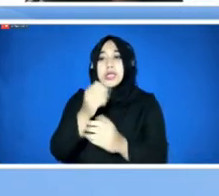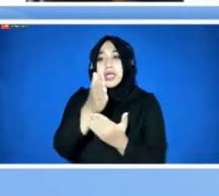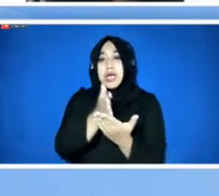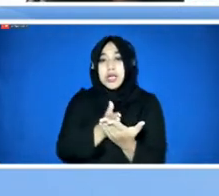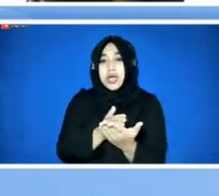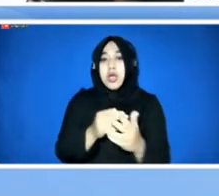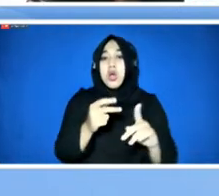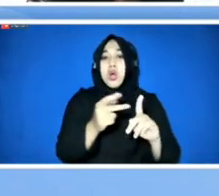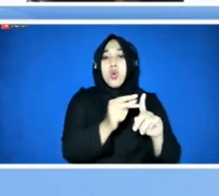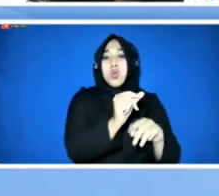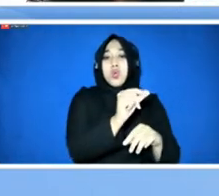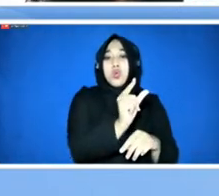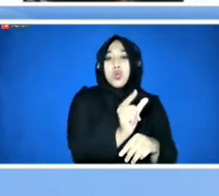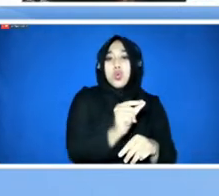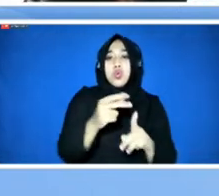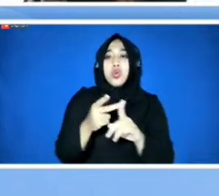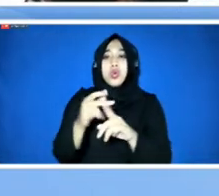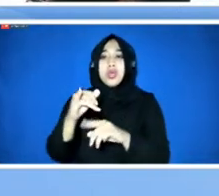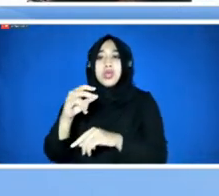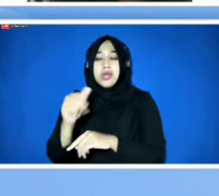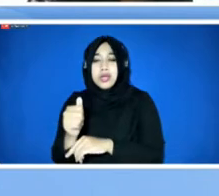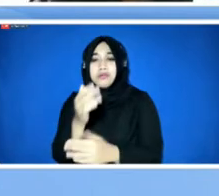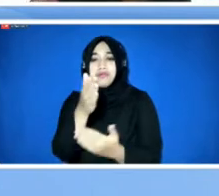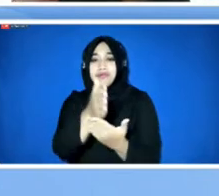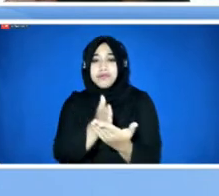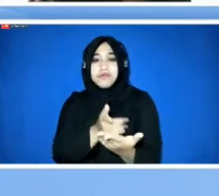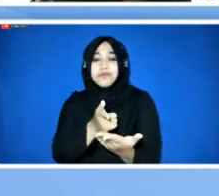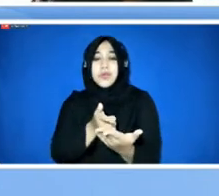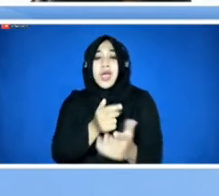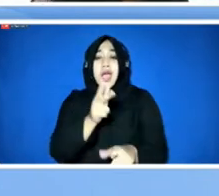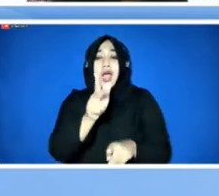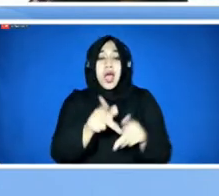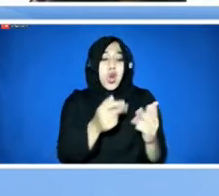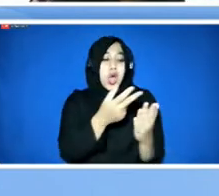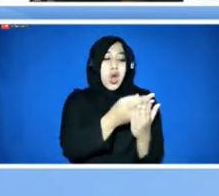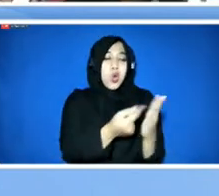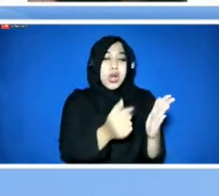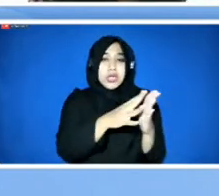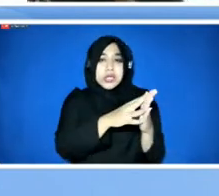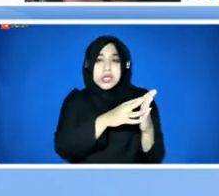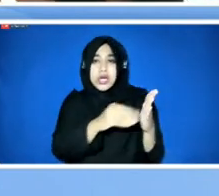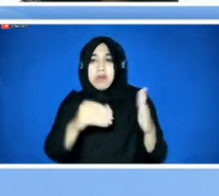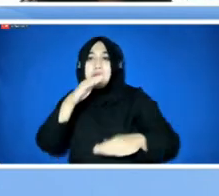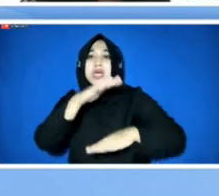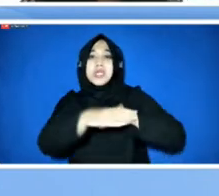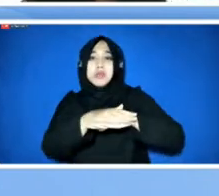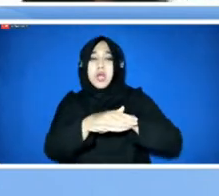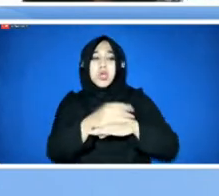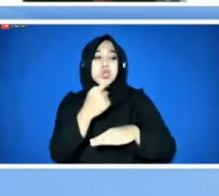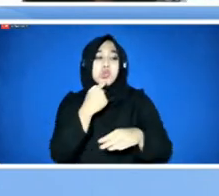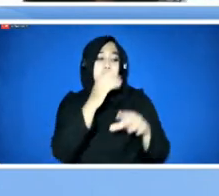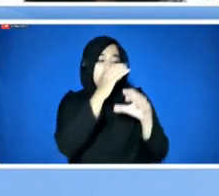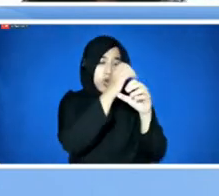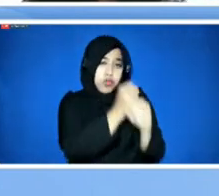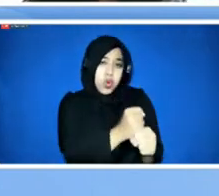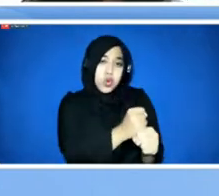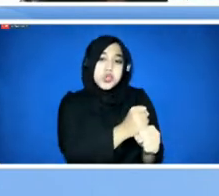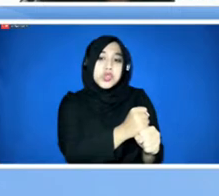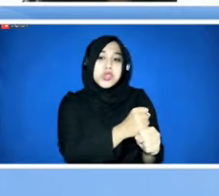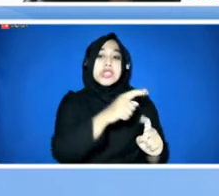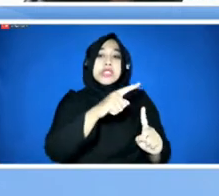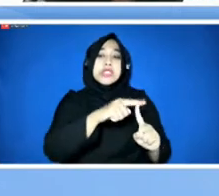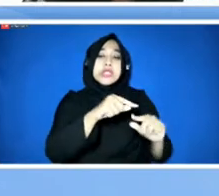hulu dan hilir di situ. Nah, apabila anggaran tidak diserap secara maksimal, dan hanya berfokus pada treatment saja di